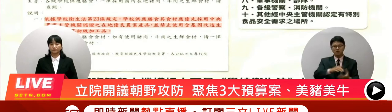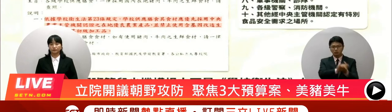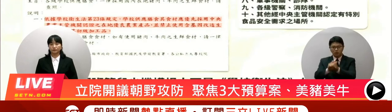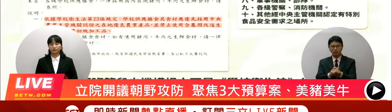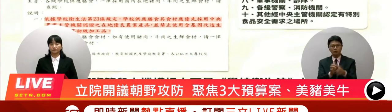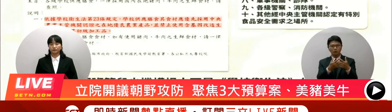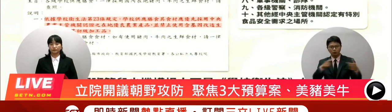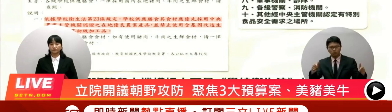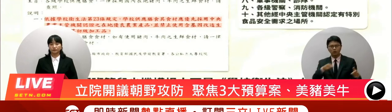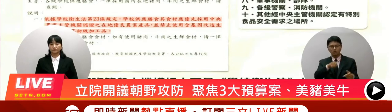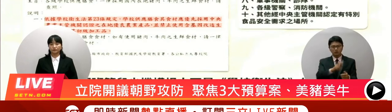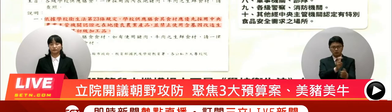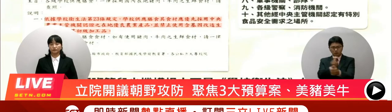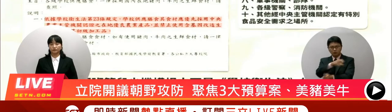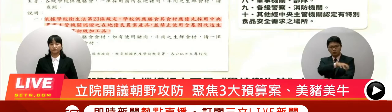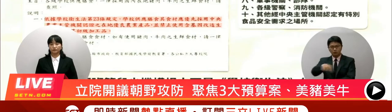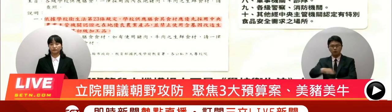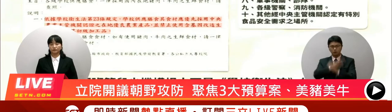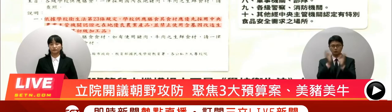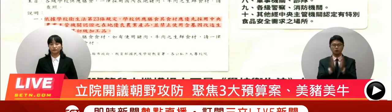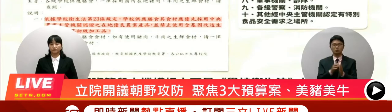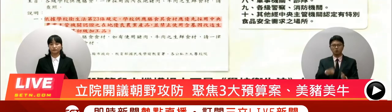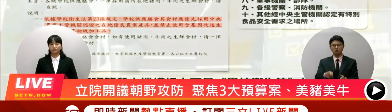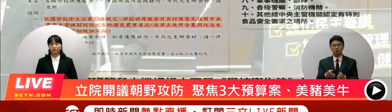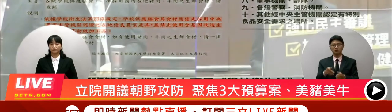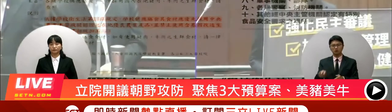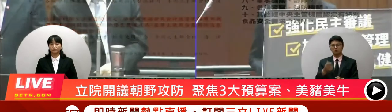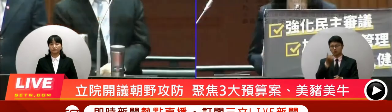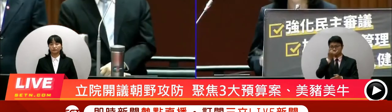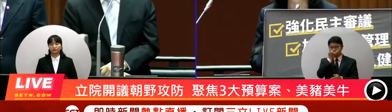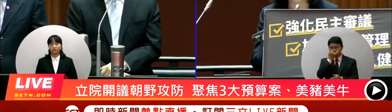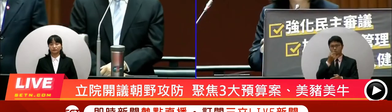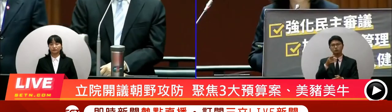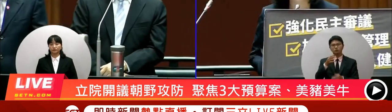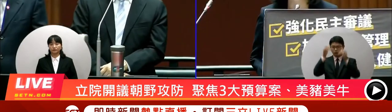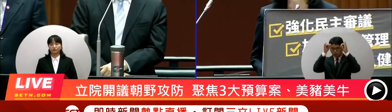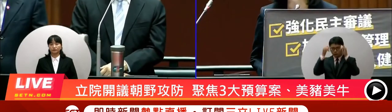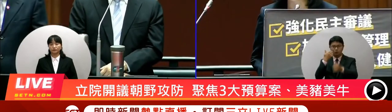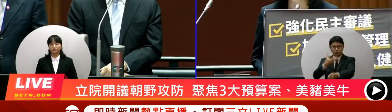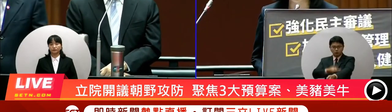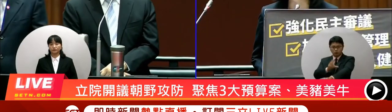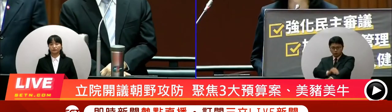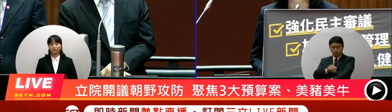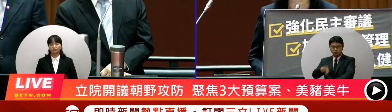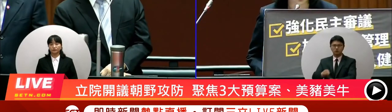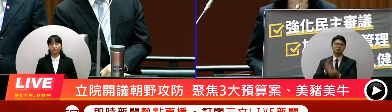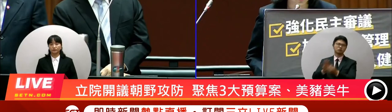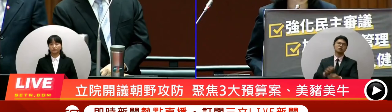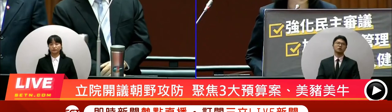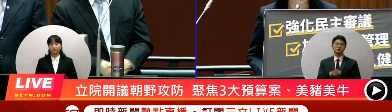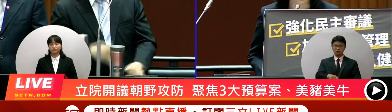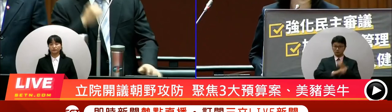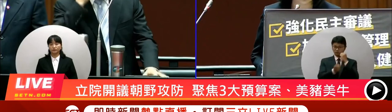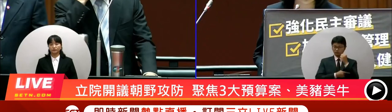相关的场所的定义，希望能够不要使用这个含有来剂的猪肉或牛肉。不知道院长这边会不会支持这样法案的通